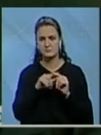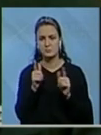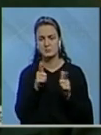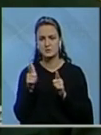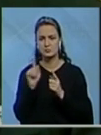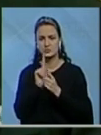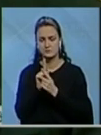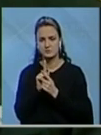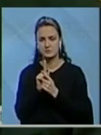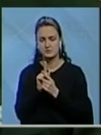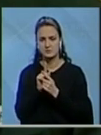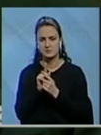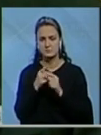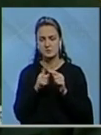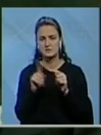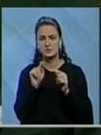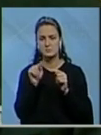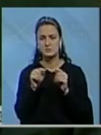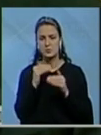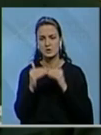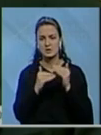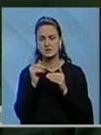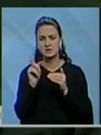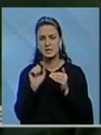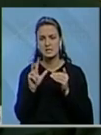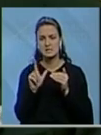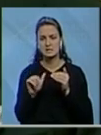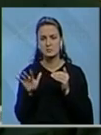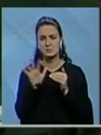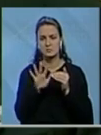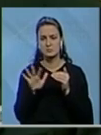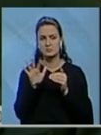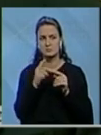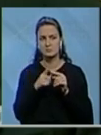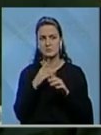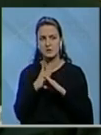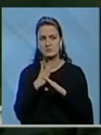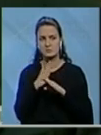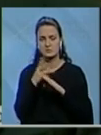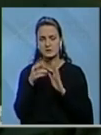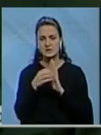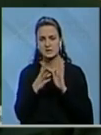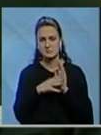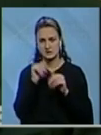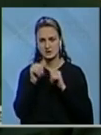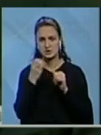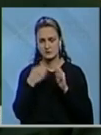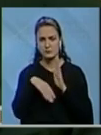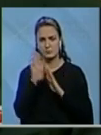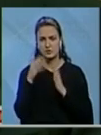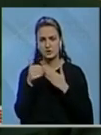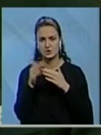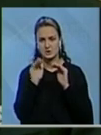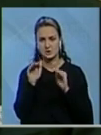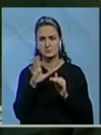მომზადებული შევხვდეთ მაქსიმალურად, იმისთვის, რომ ის პროგრესი, რომელიც აზიური ფაროსანასთან ბრძოლის კუთხით გვაქვს 2019 წელში, კიდევ უფრო